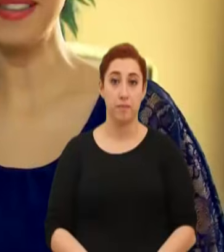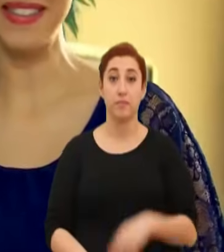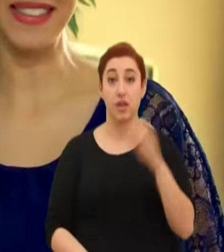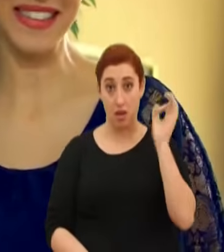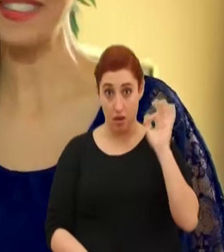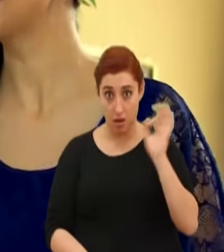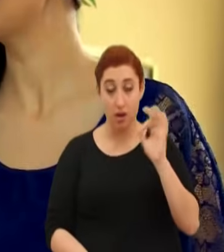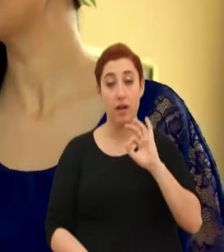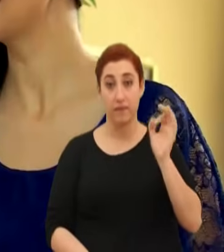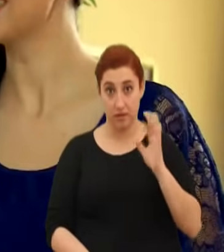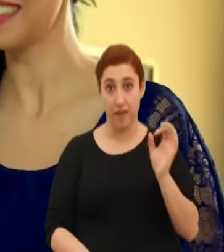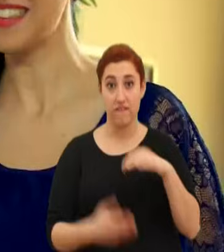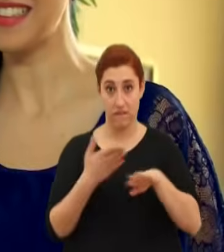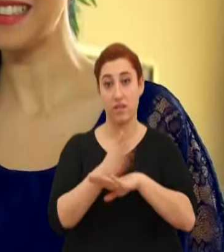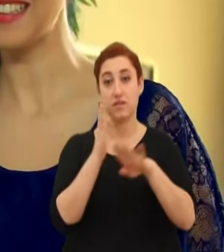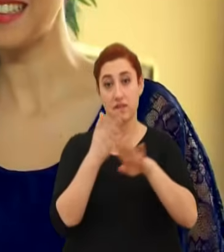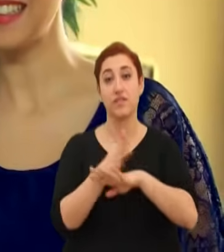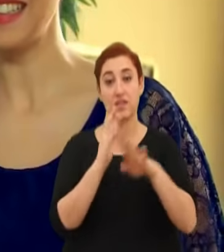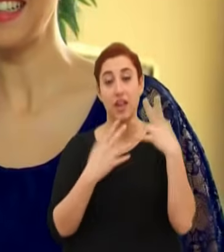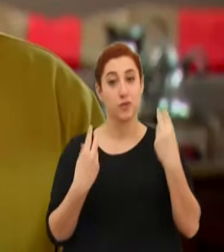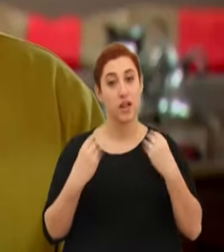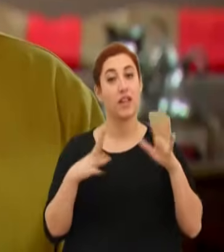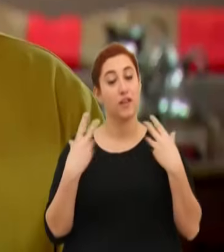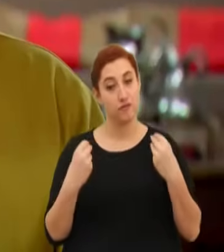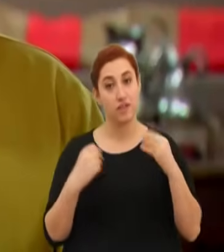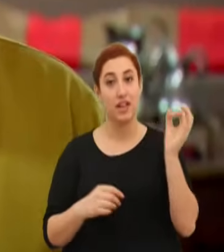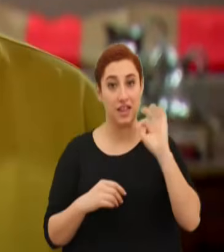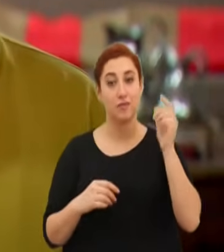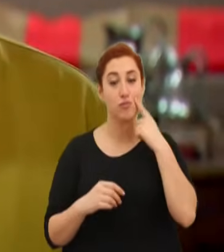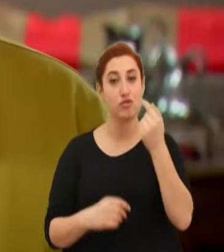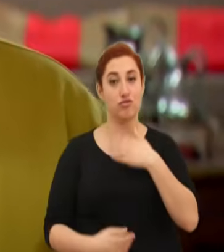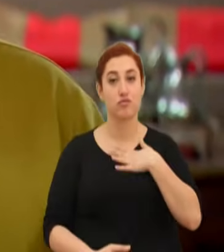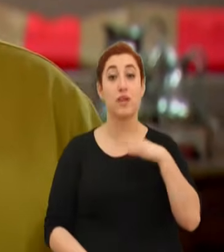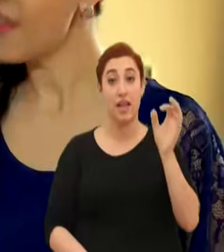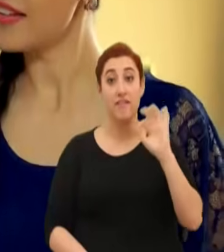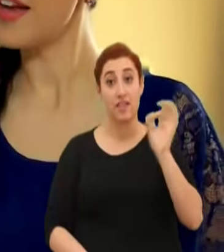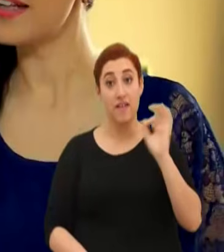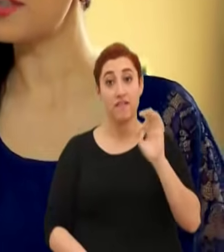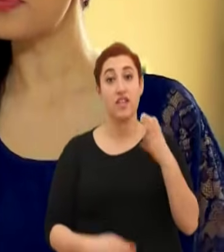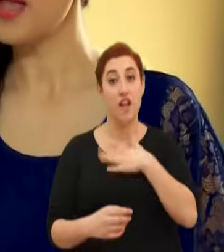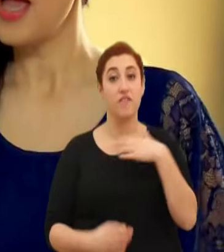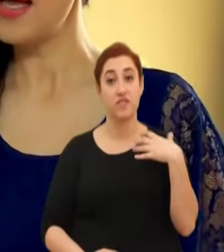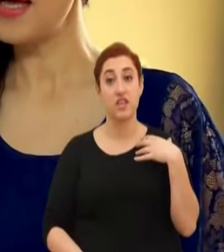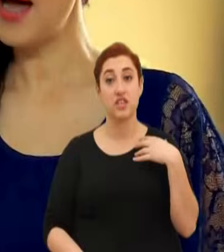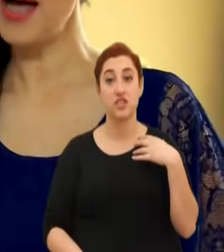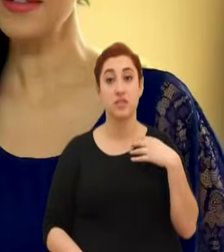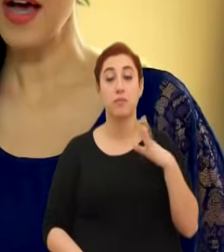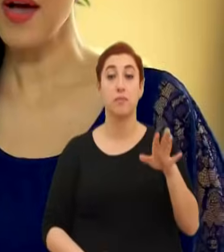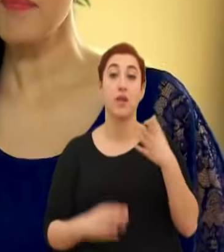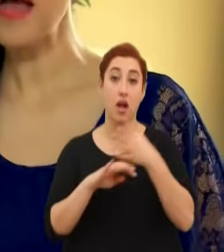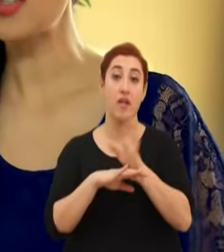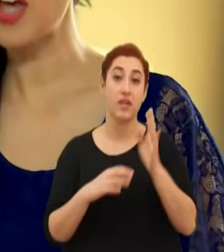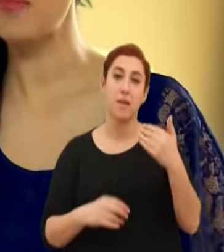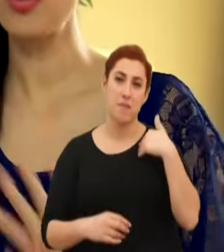Ya değil mi değil mi ne güzel ne güzel değil mi boncuğum? Evet anneciğim.